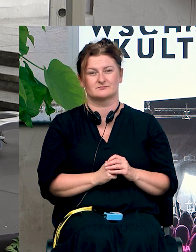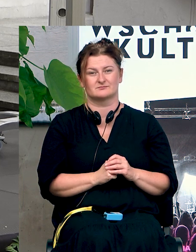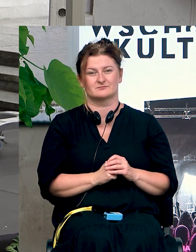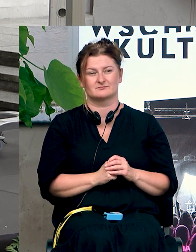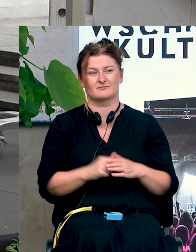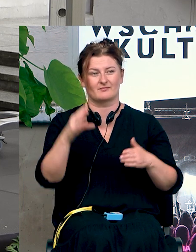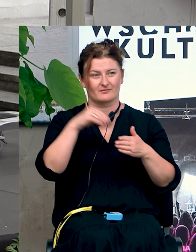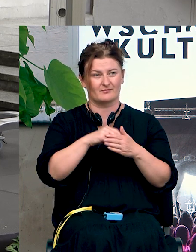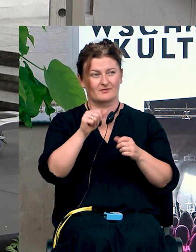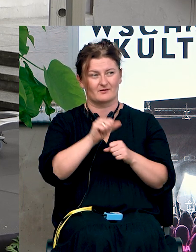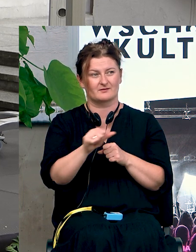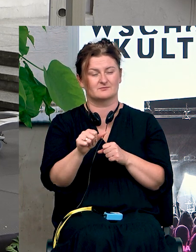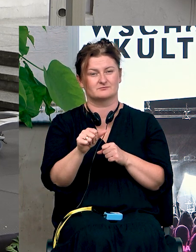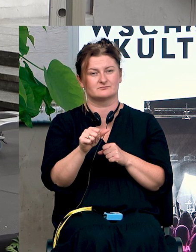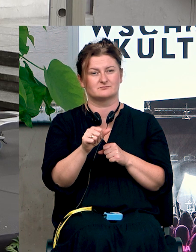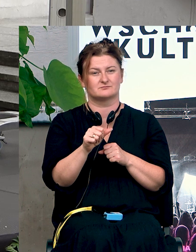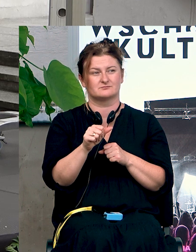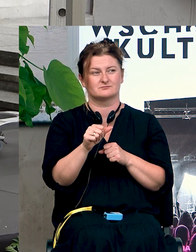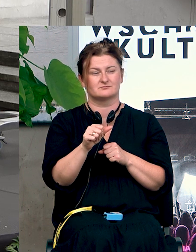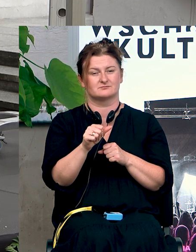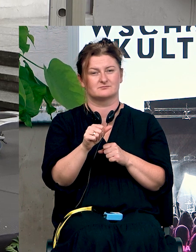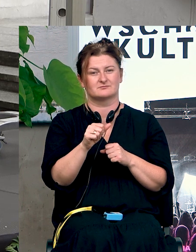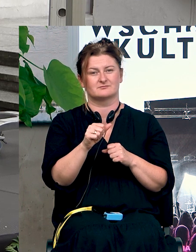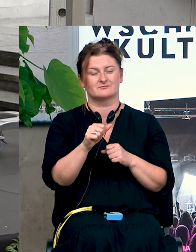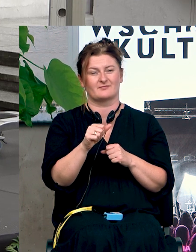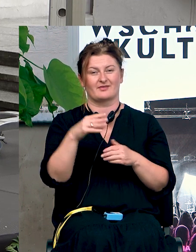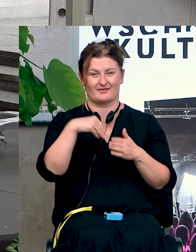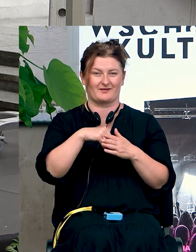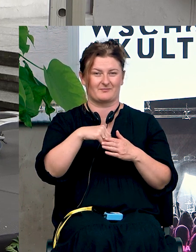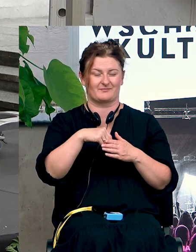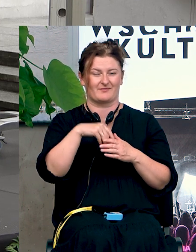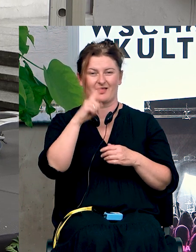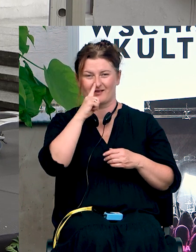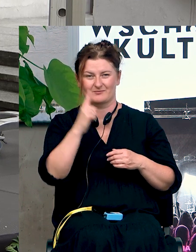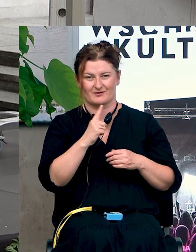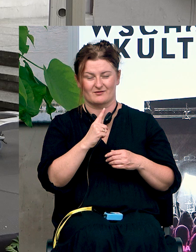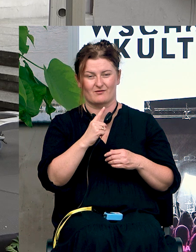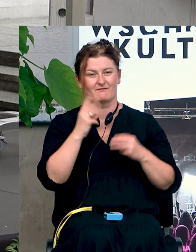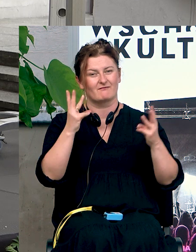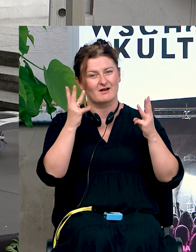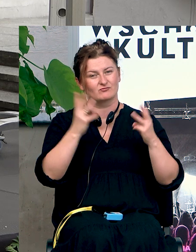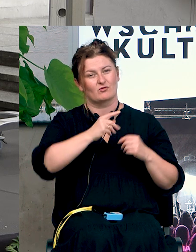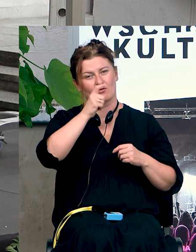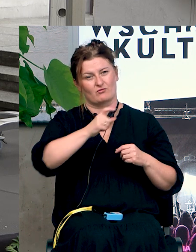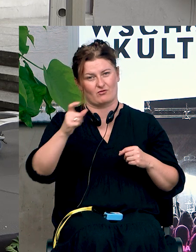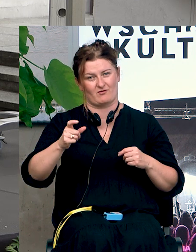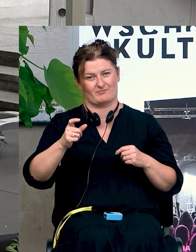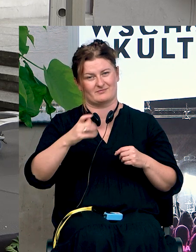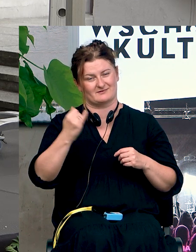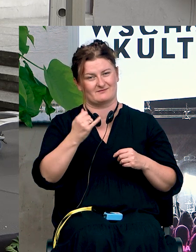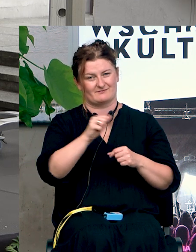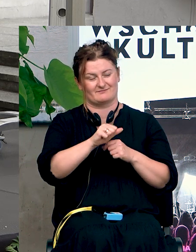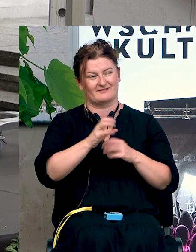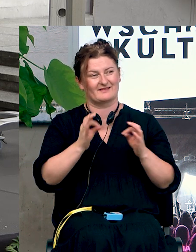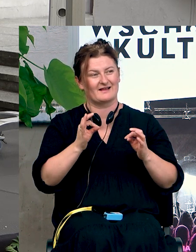towarzyszą temu ekspresowi bardzo istotne osoby, którym chciałem bardzo gorąco